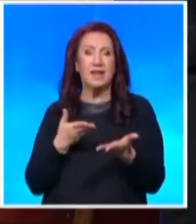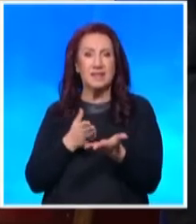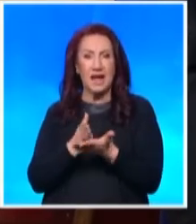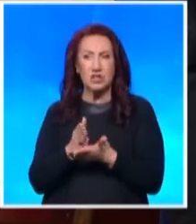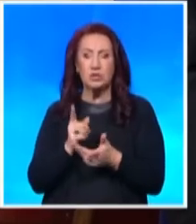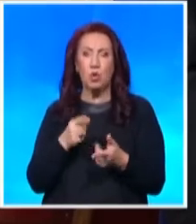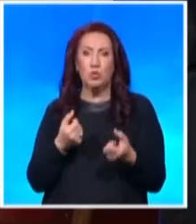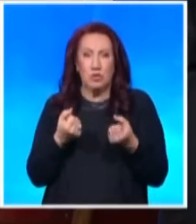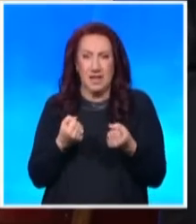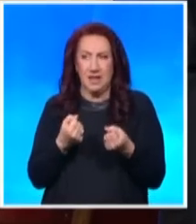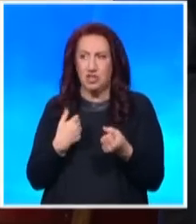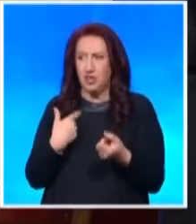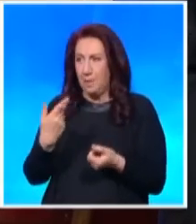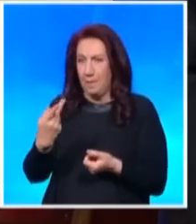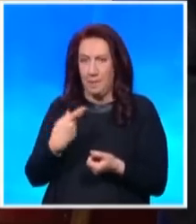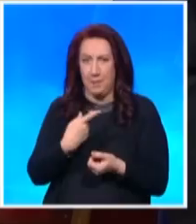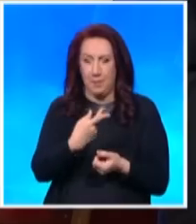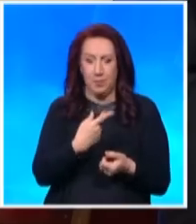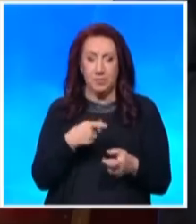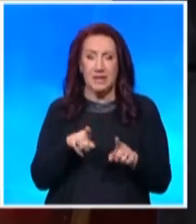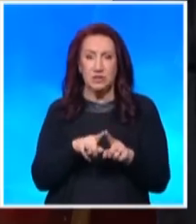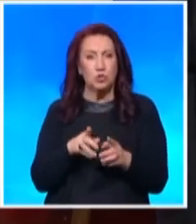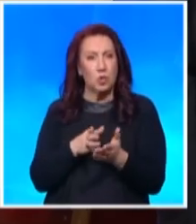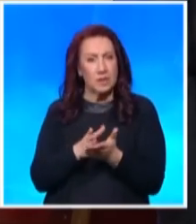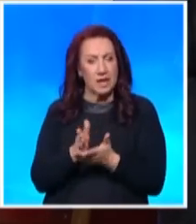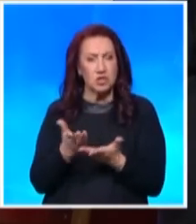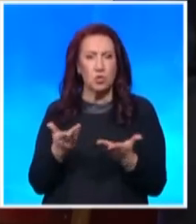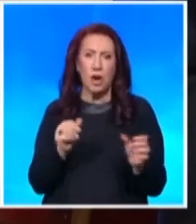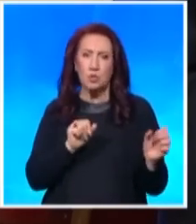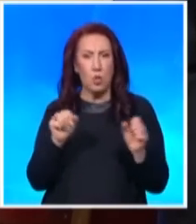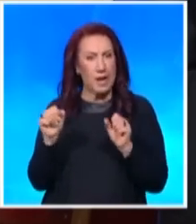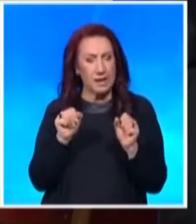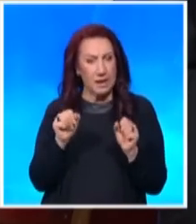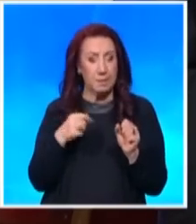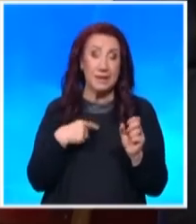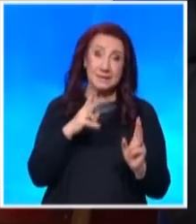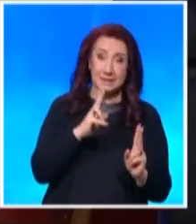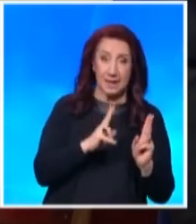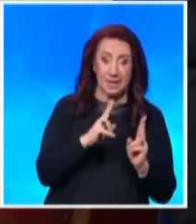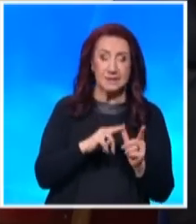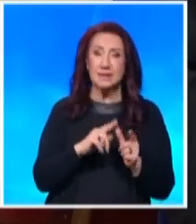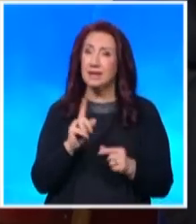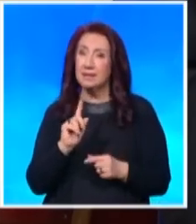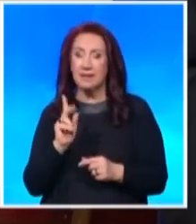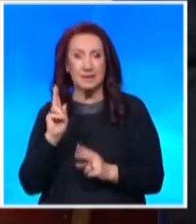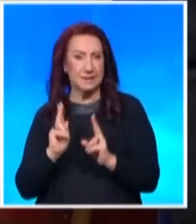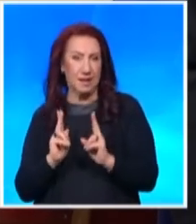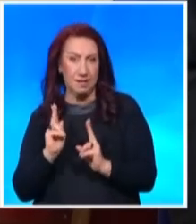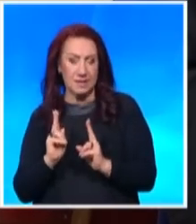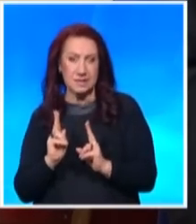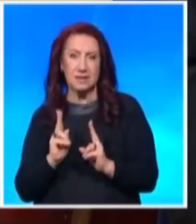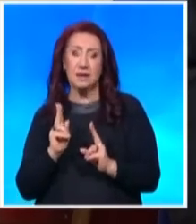Културата е начина, по който отреагираме, когато сме съгласни и когато не сме съгласни с другите. Културата в крайна